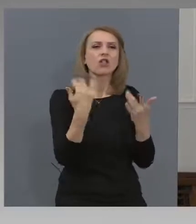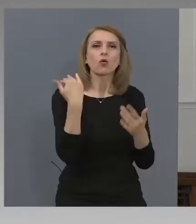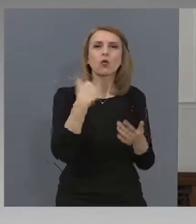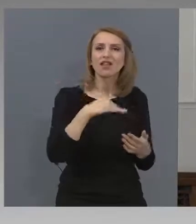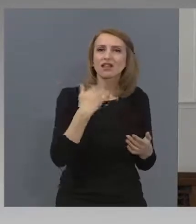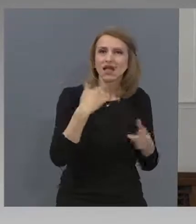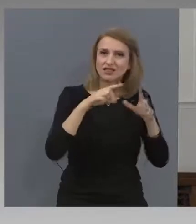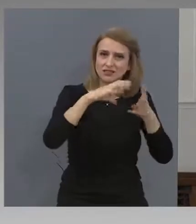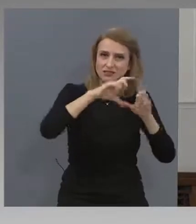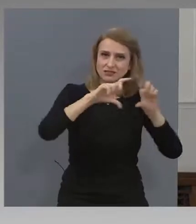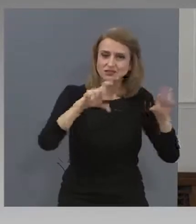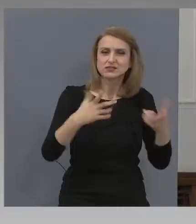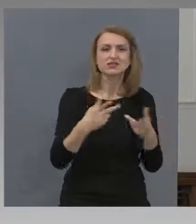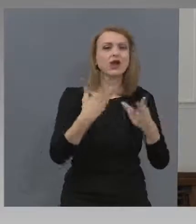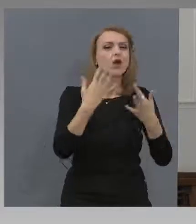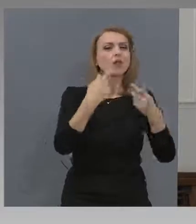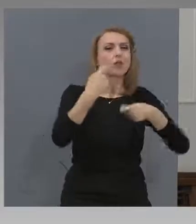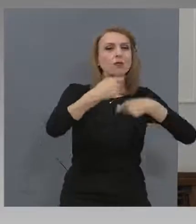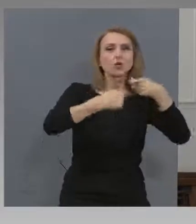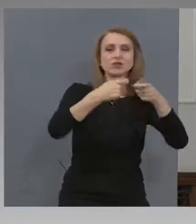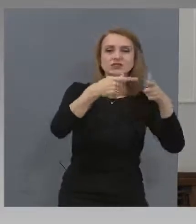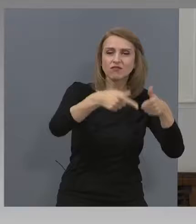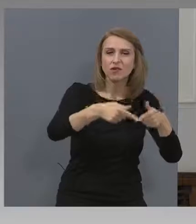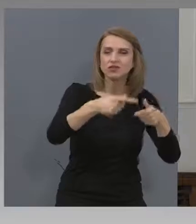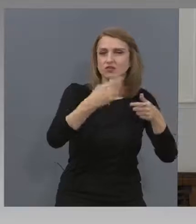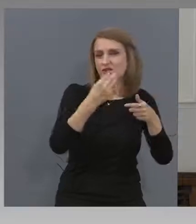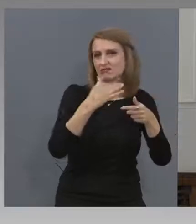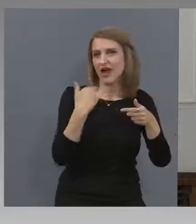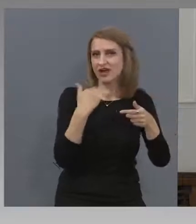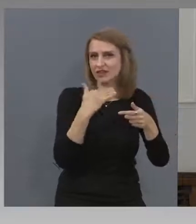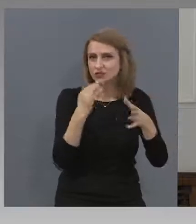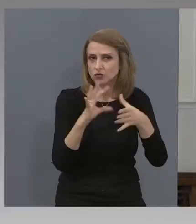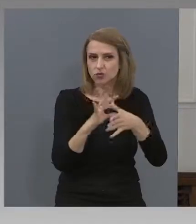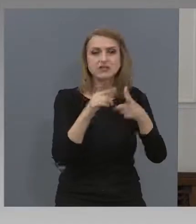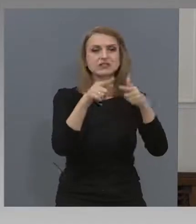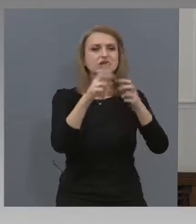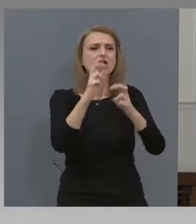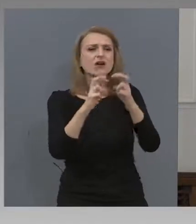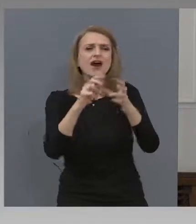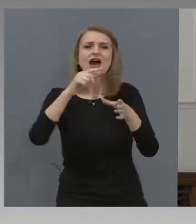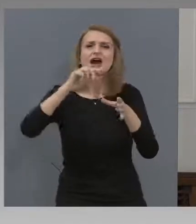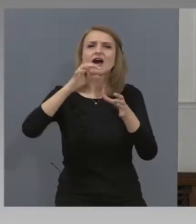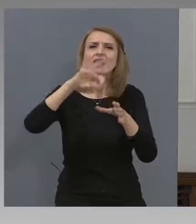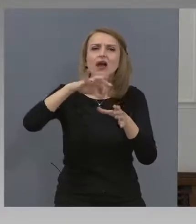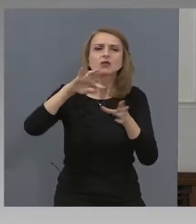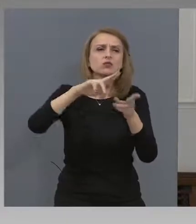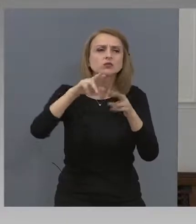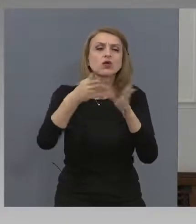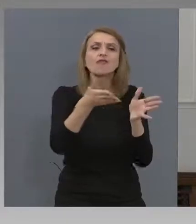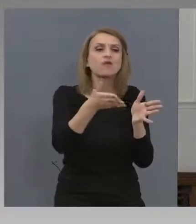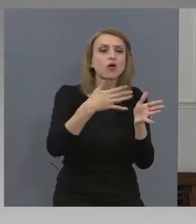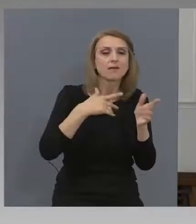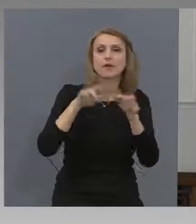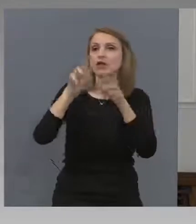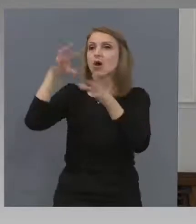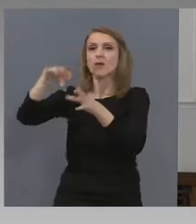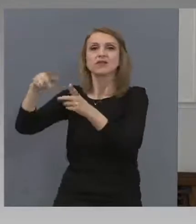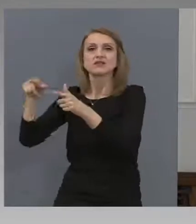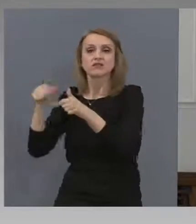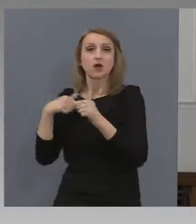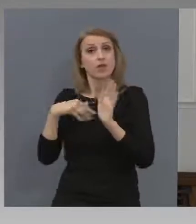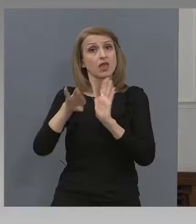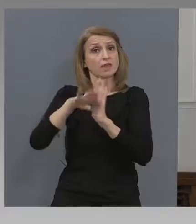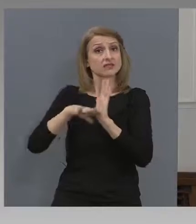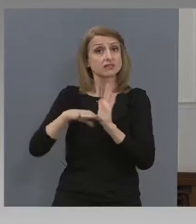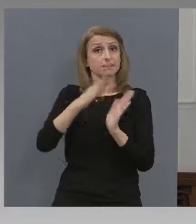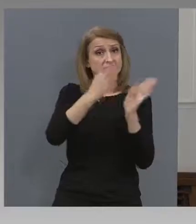с производството на агнешко, всичко, което започна вече като реколтиране. Имаме абсолютно всички данни. Може ли